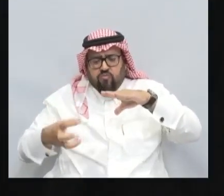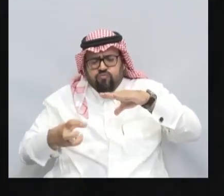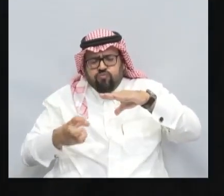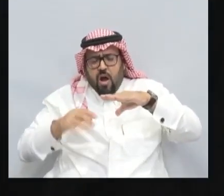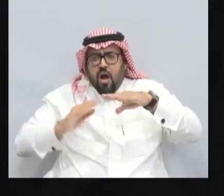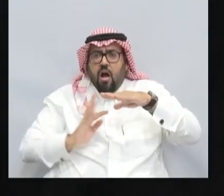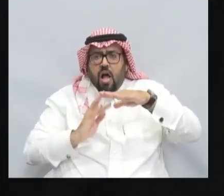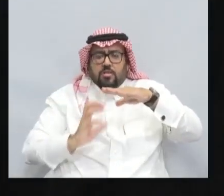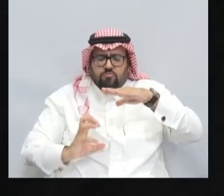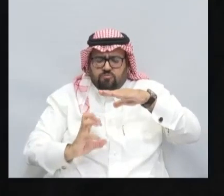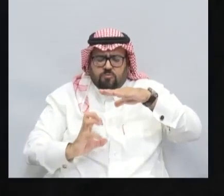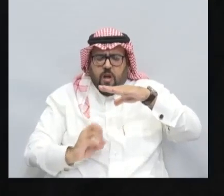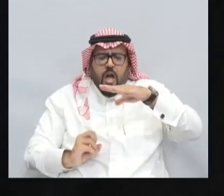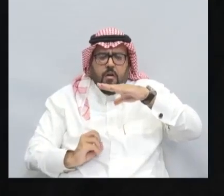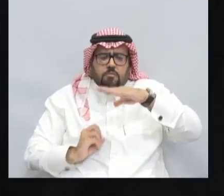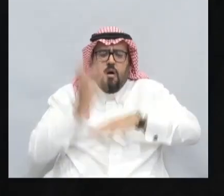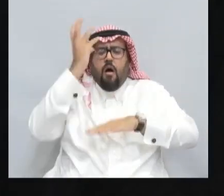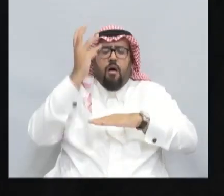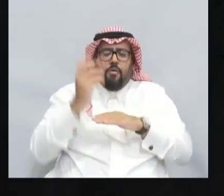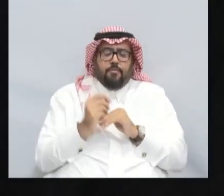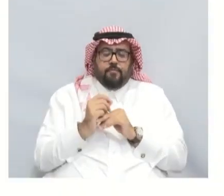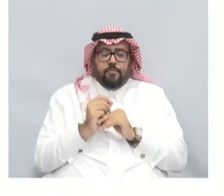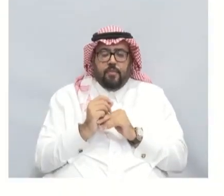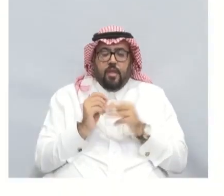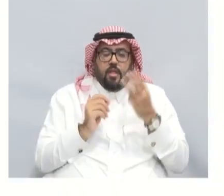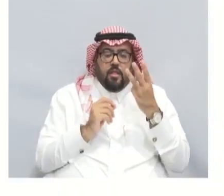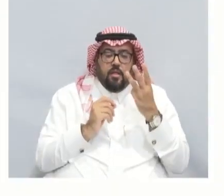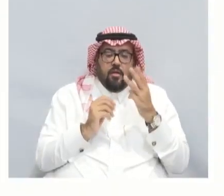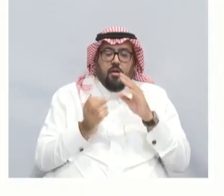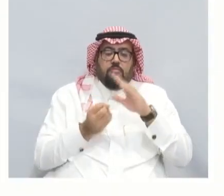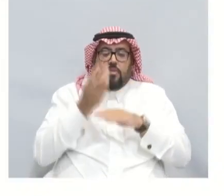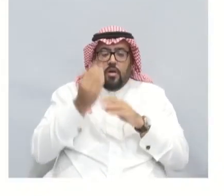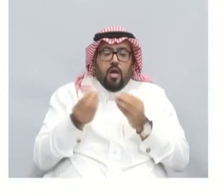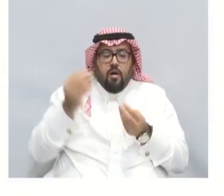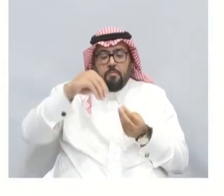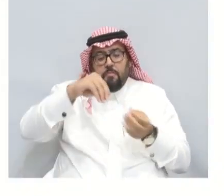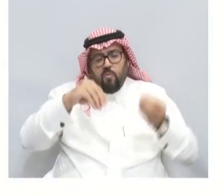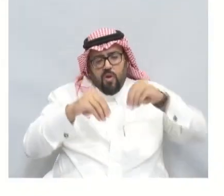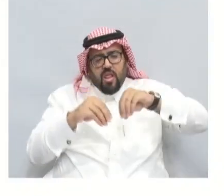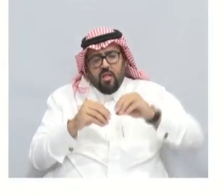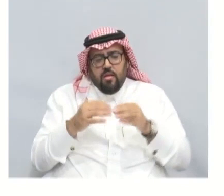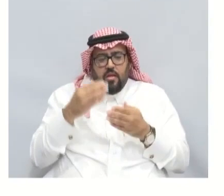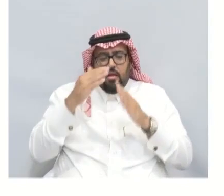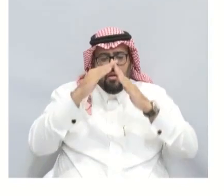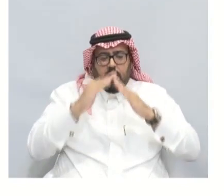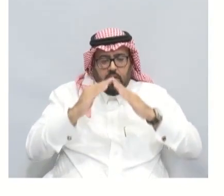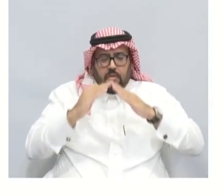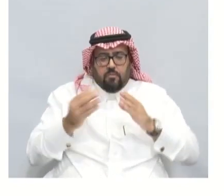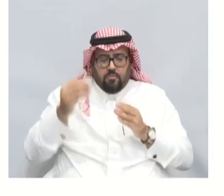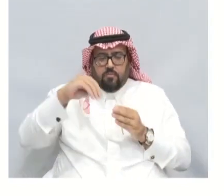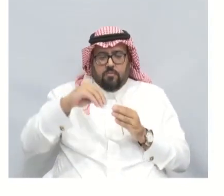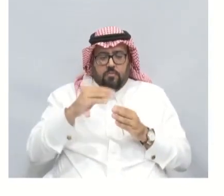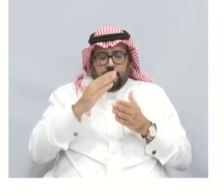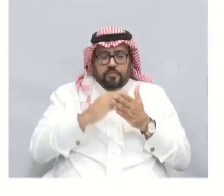كلما حدث ماذا؟ ثوران لهذا البركان. نوع الثالث براكين مركبة بهذا الشكل، بركان يتألف